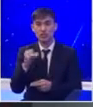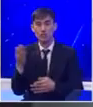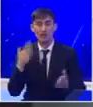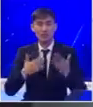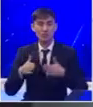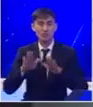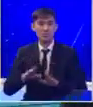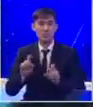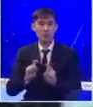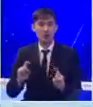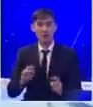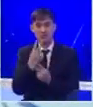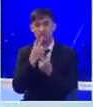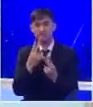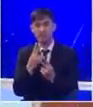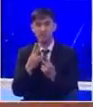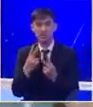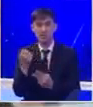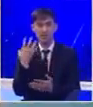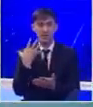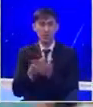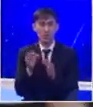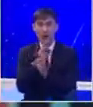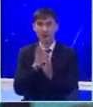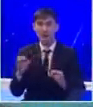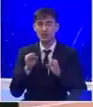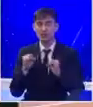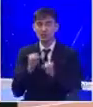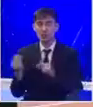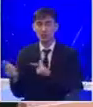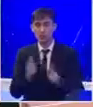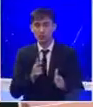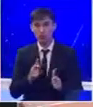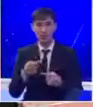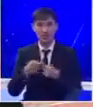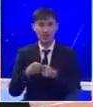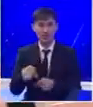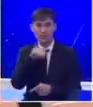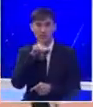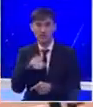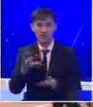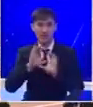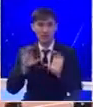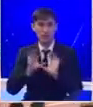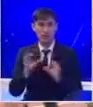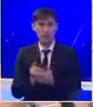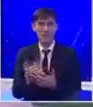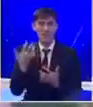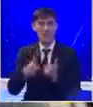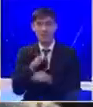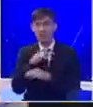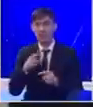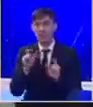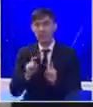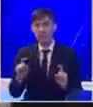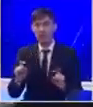местным болельщикам наглядно продемонстрировали свою отличную физическую подготовку и технику профессионального волейбола. Среди